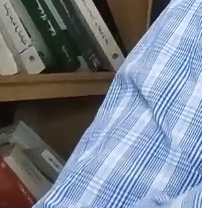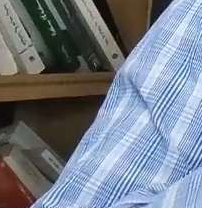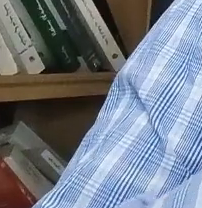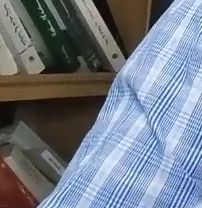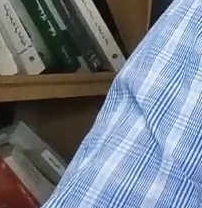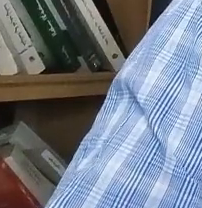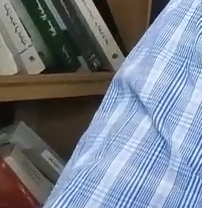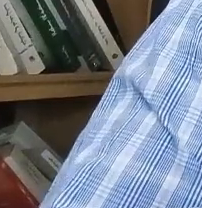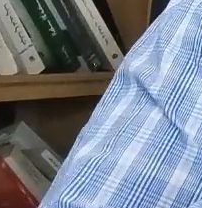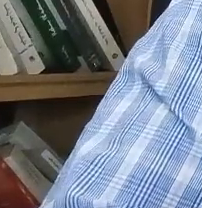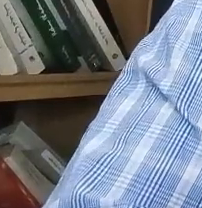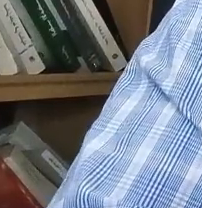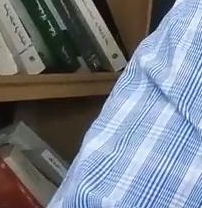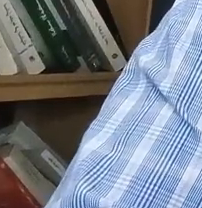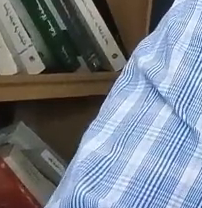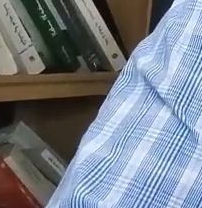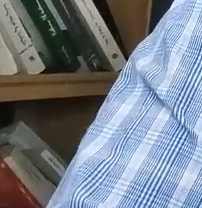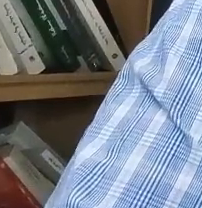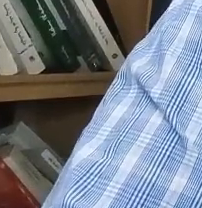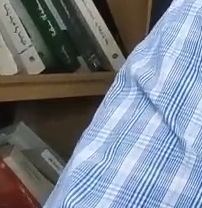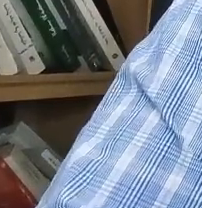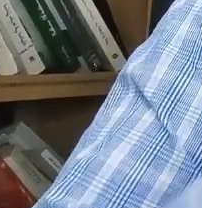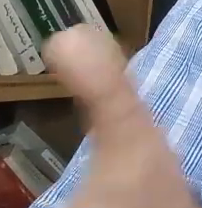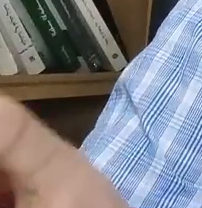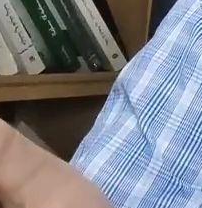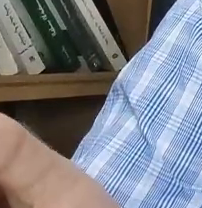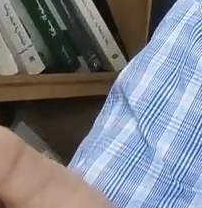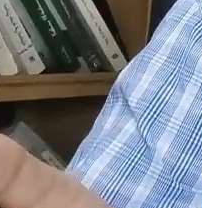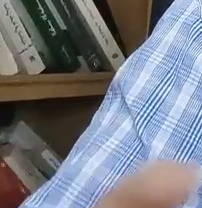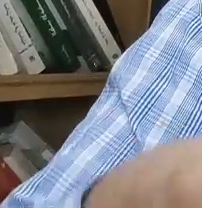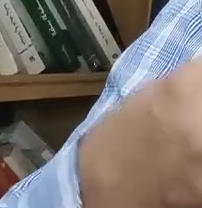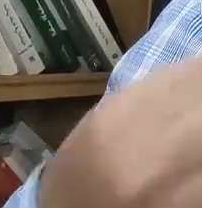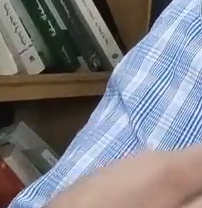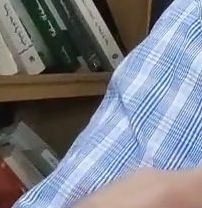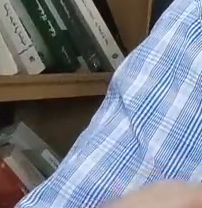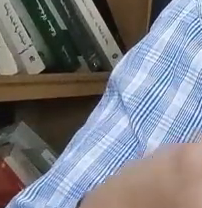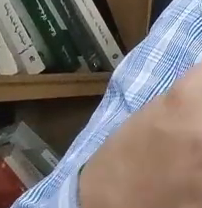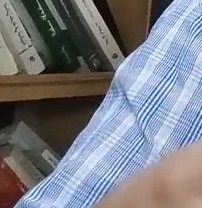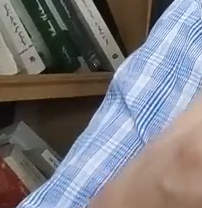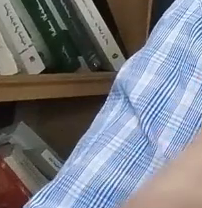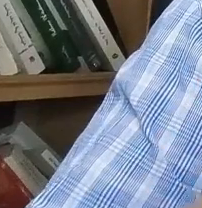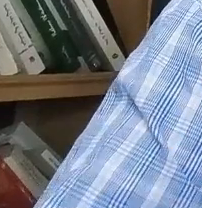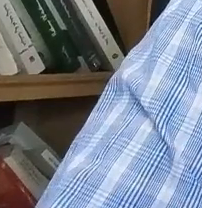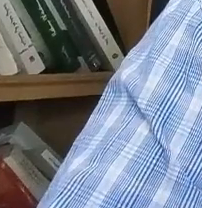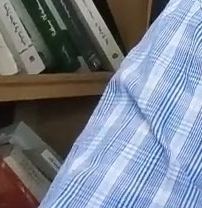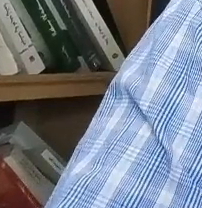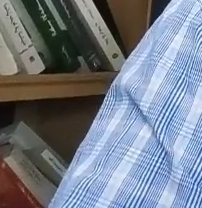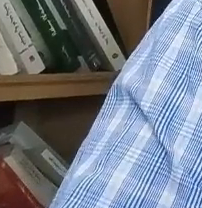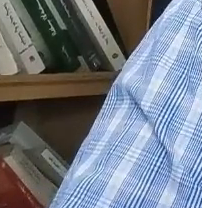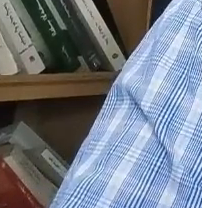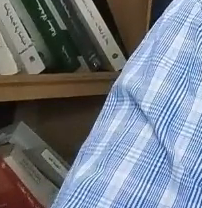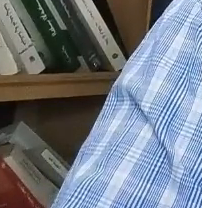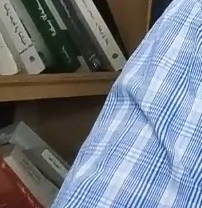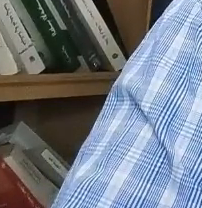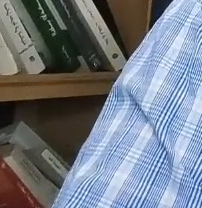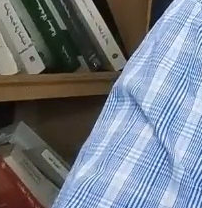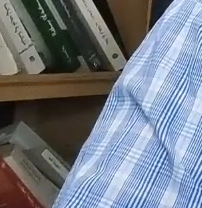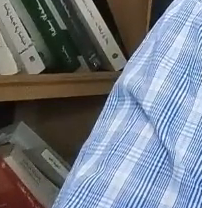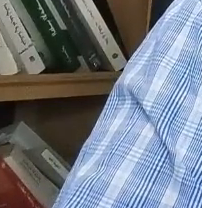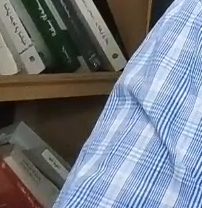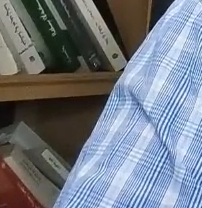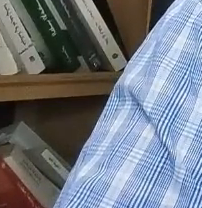الجدال بين المحافظين ودعاة الحرية دون قيود ليس جديدا بل قديم ويدخل في إطار حرية